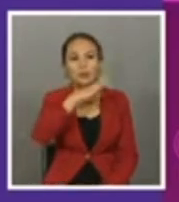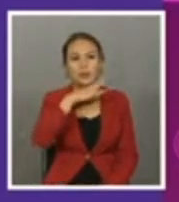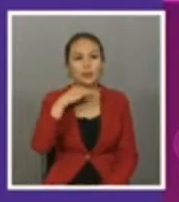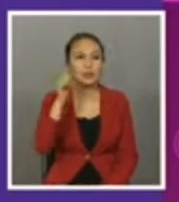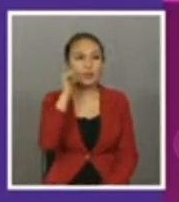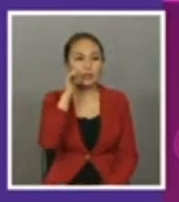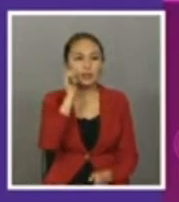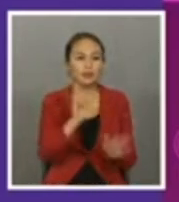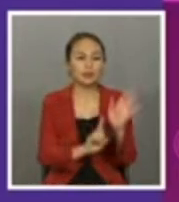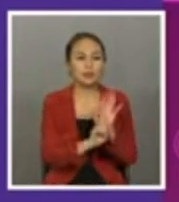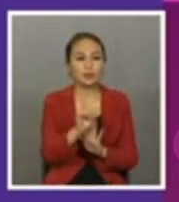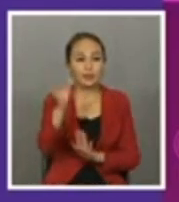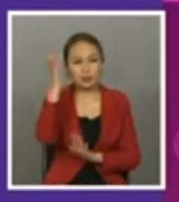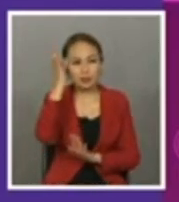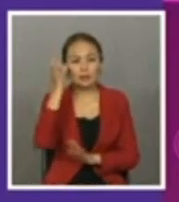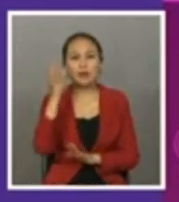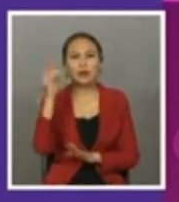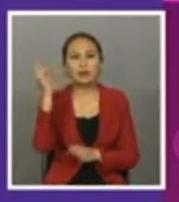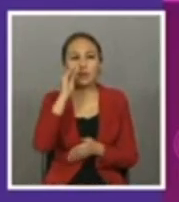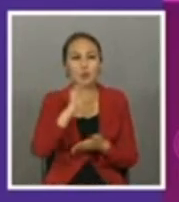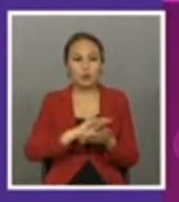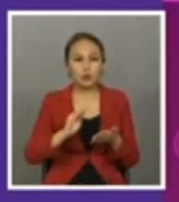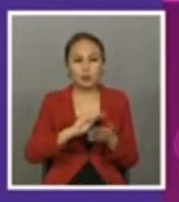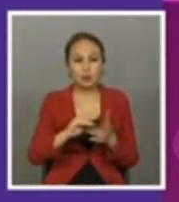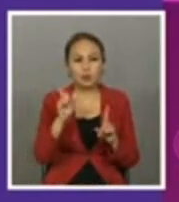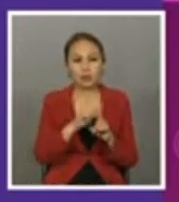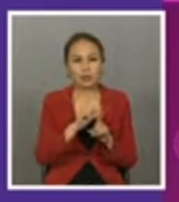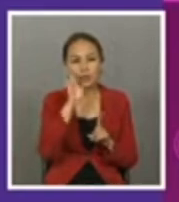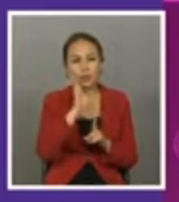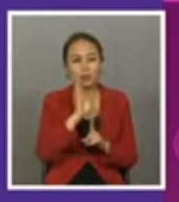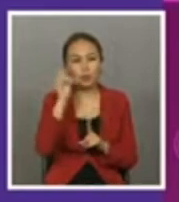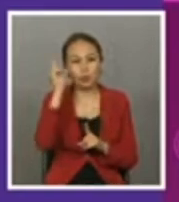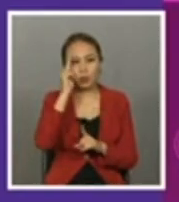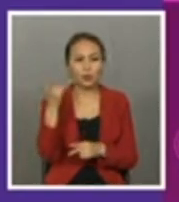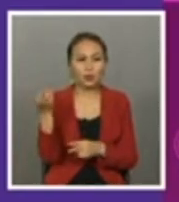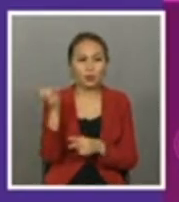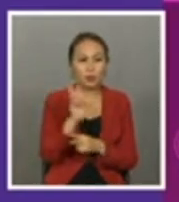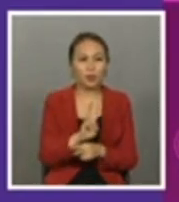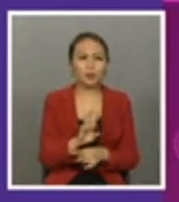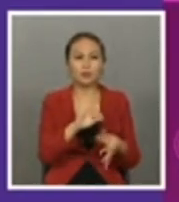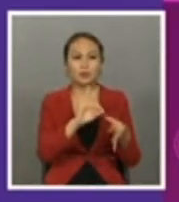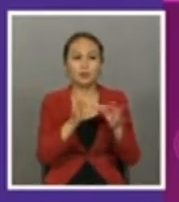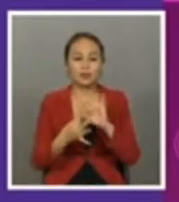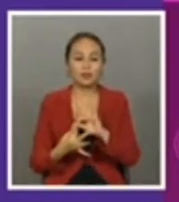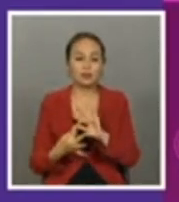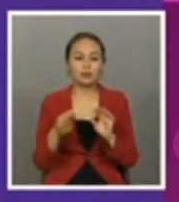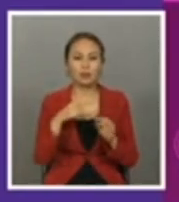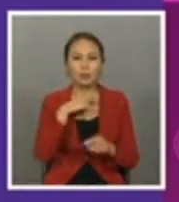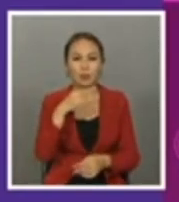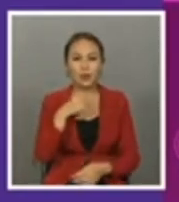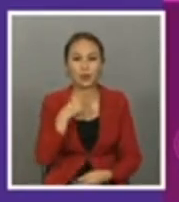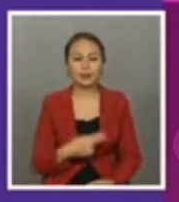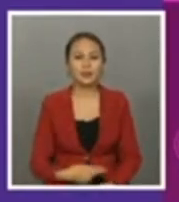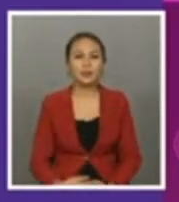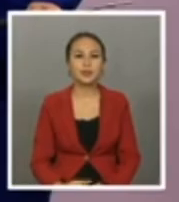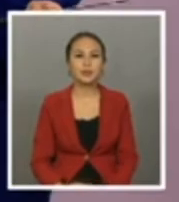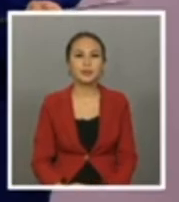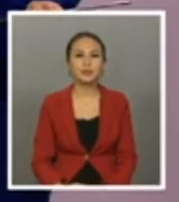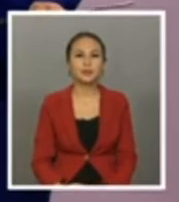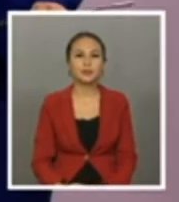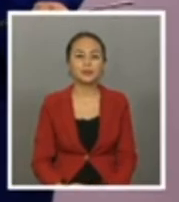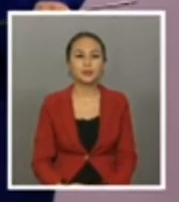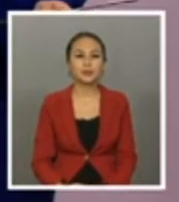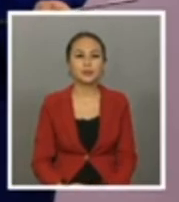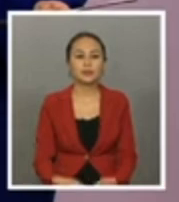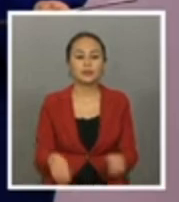ертеңгілікте басталатынын ескерсек, сабақ сөзінің таңертең оқуға келу мағынасын беретіндігін байқаймыз.